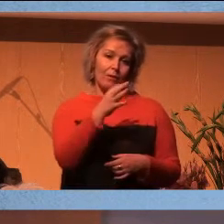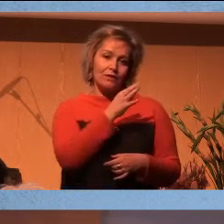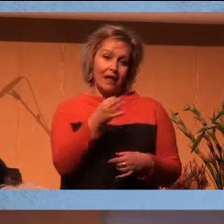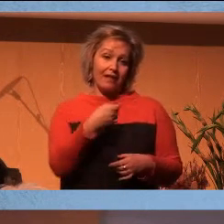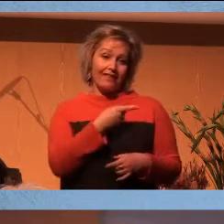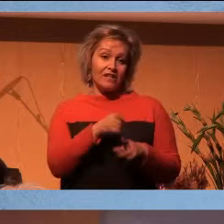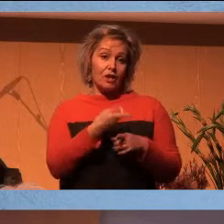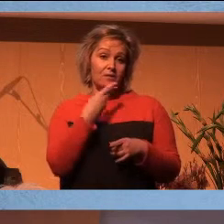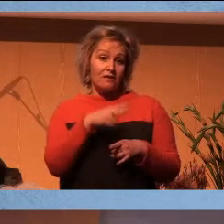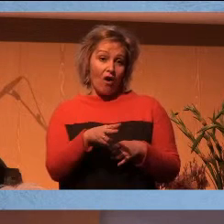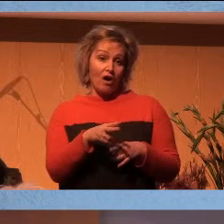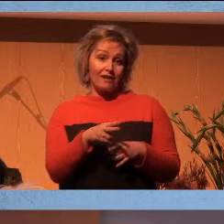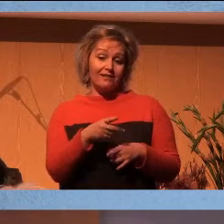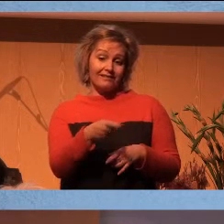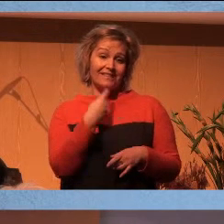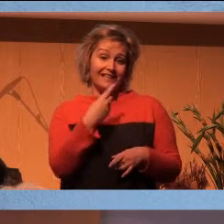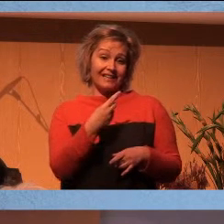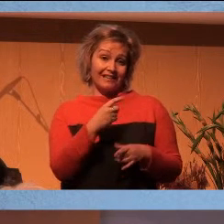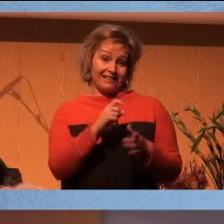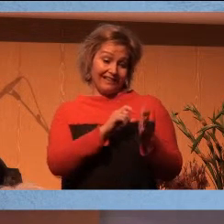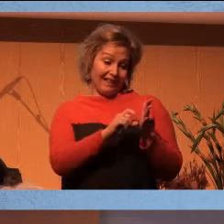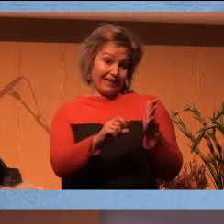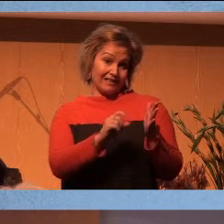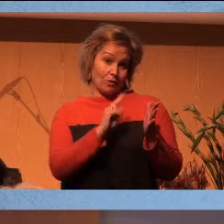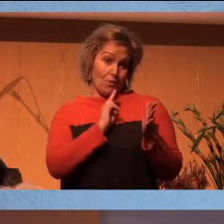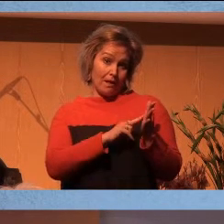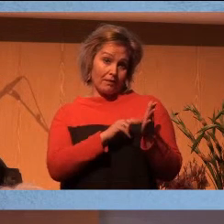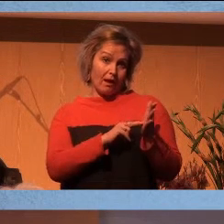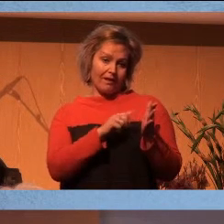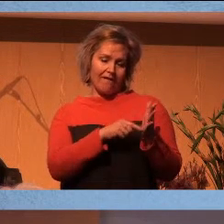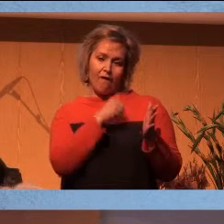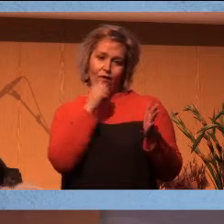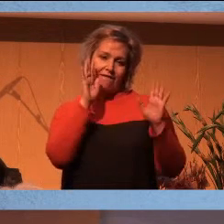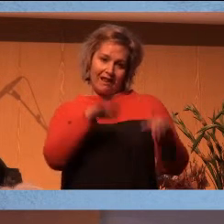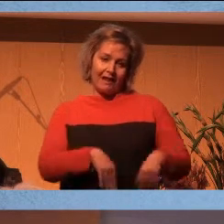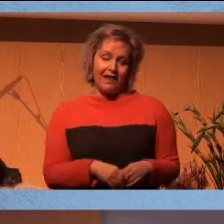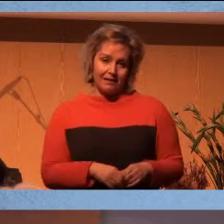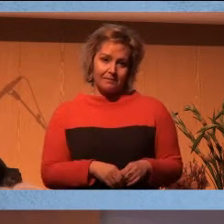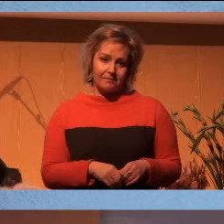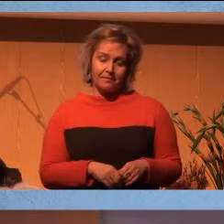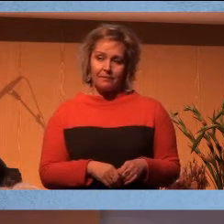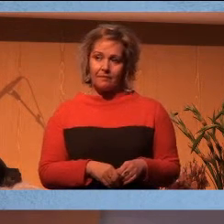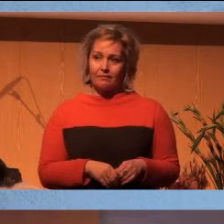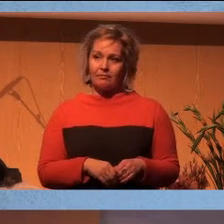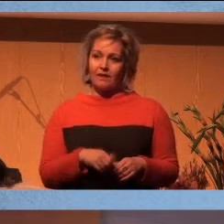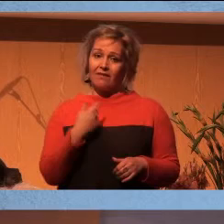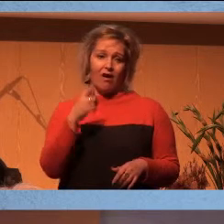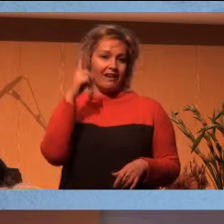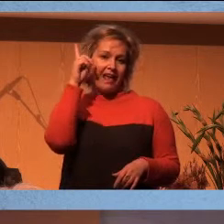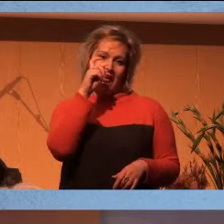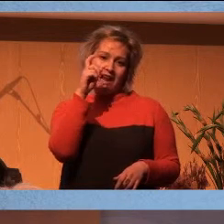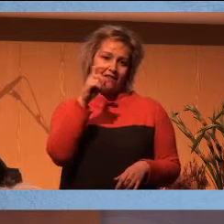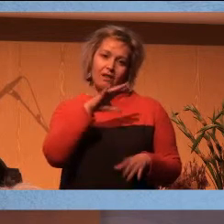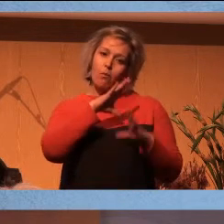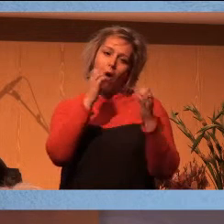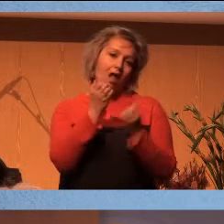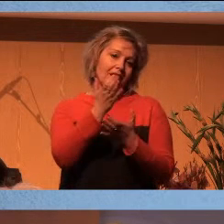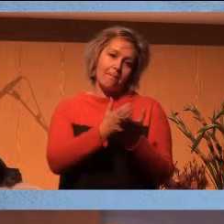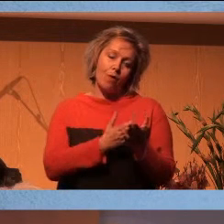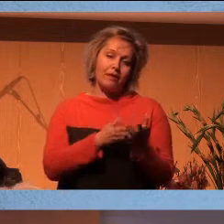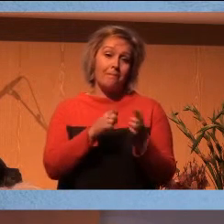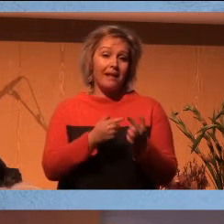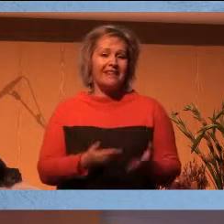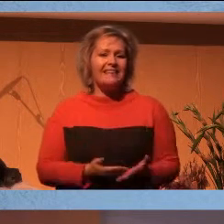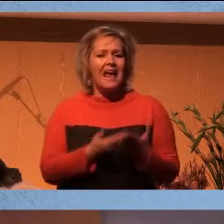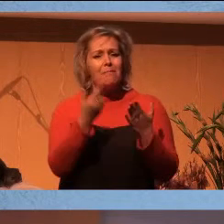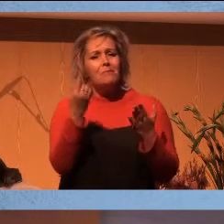50% av de som svarer sier i tekstkommentarene sine at det var forferdelig. Det var et helvete på alle måter. Da